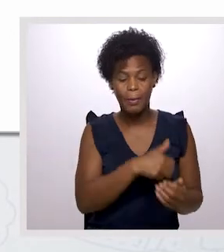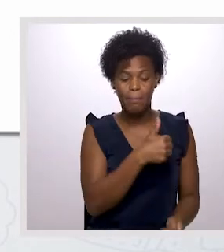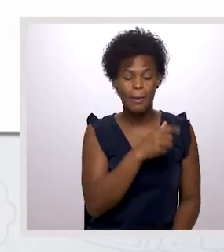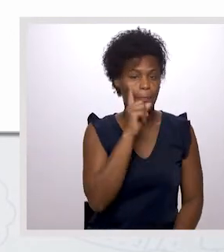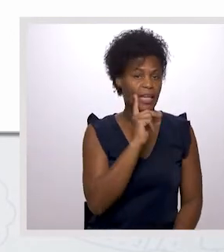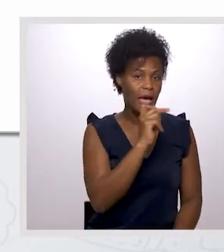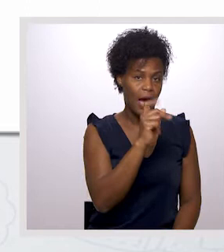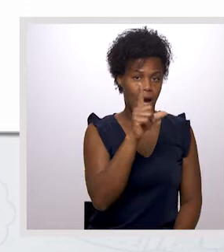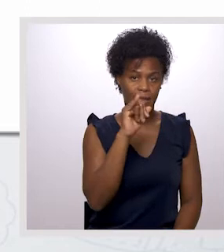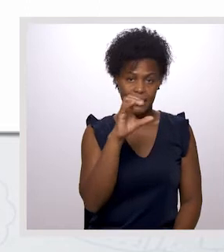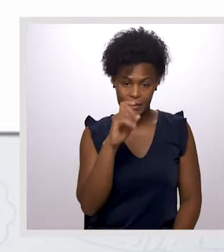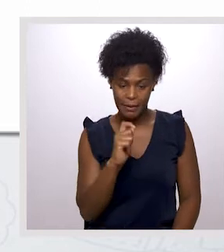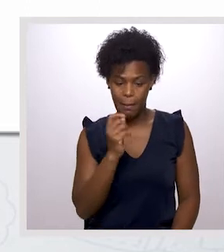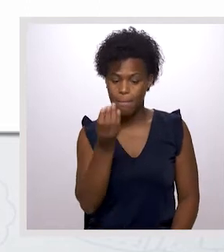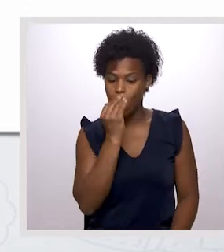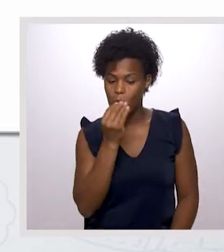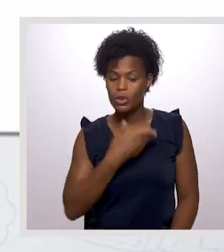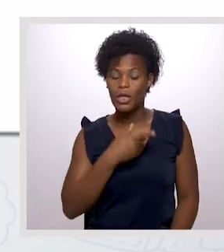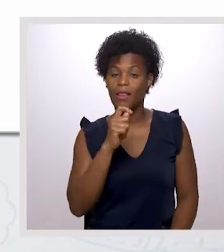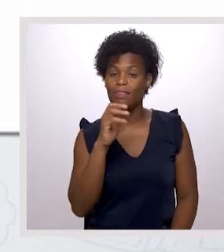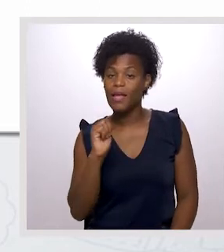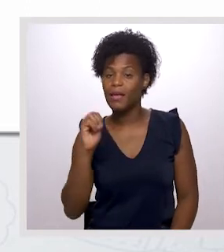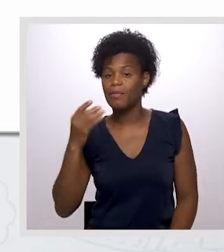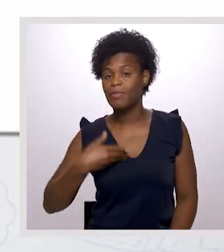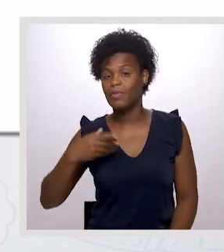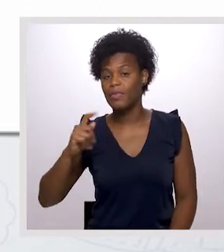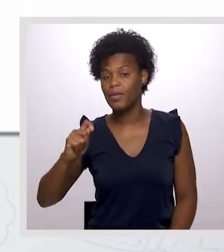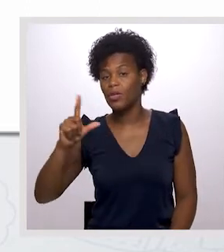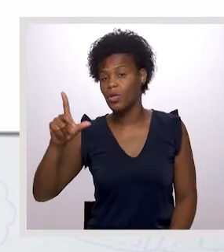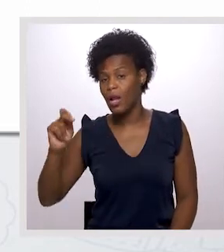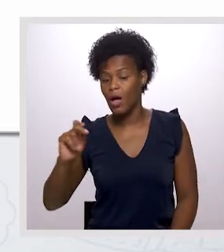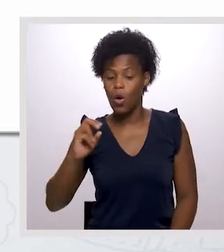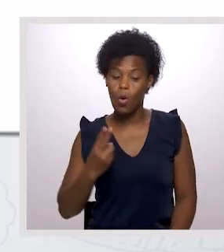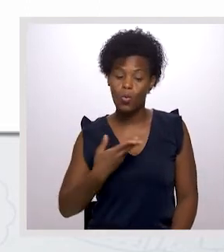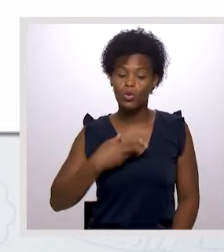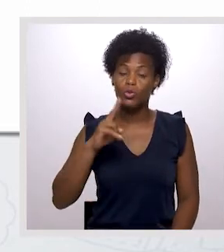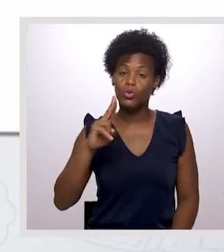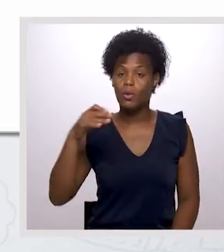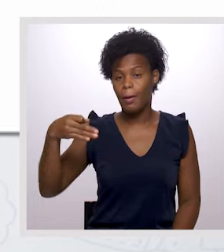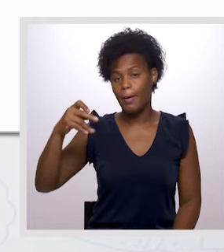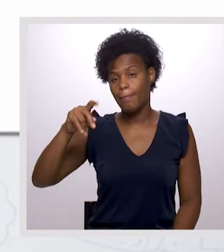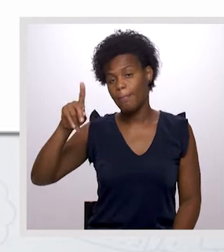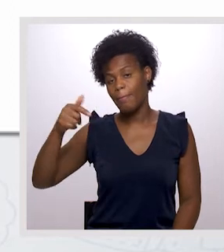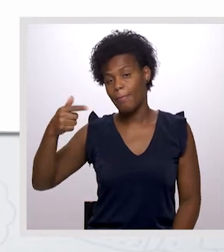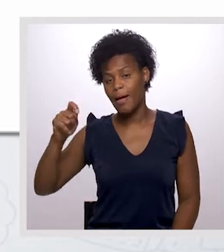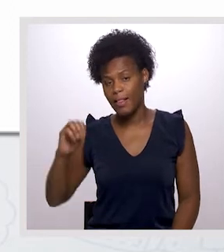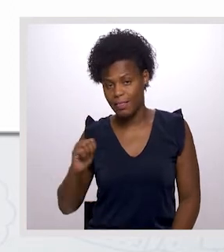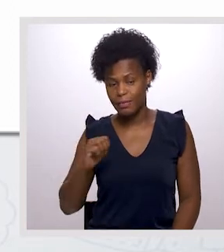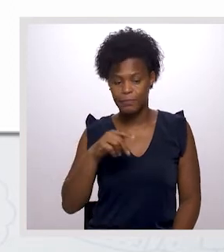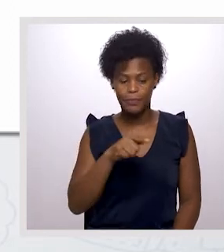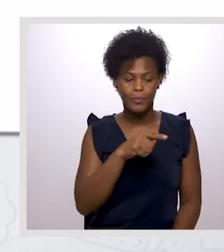mange de la ou du pâte. Le C, Gabriel